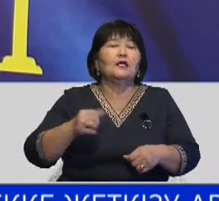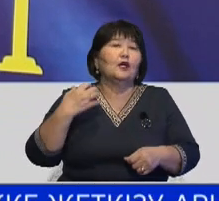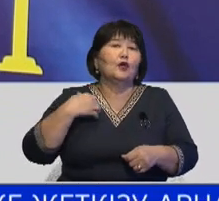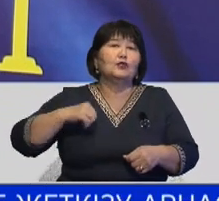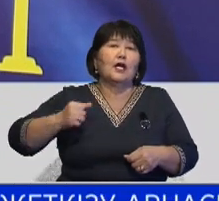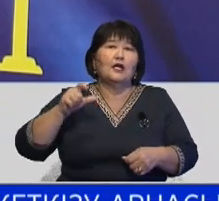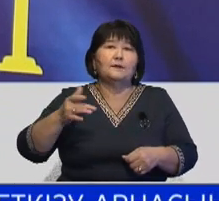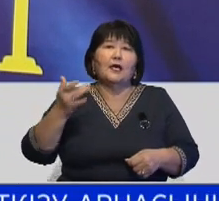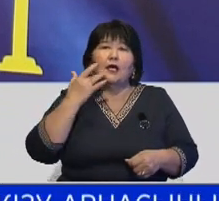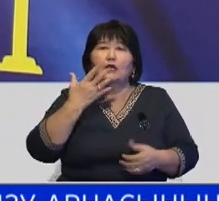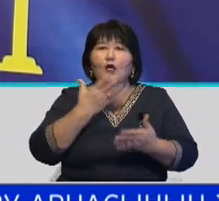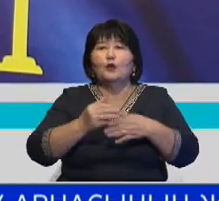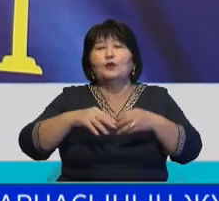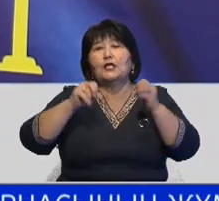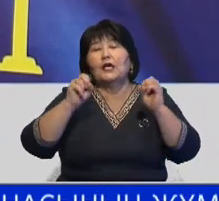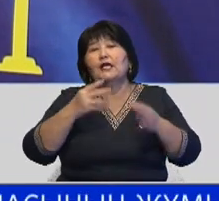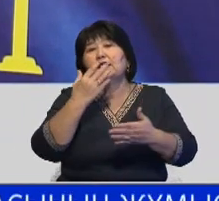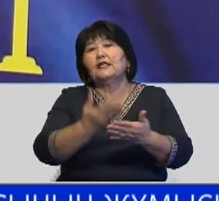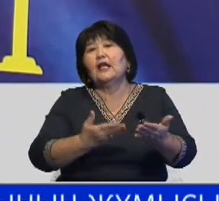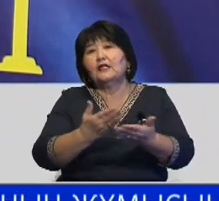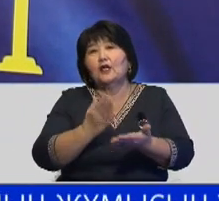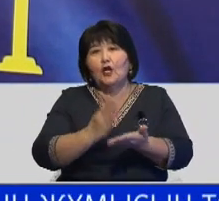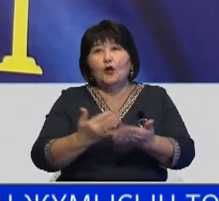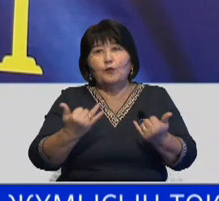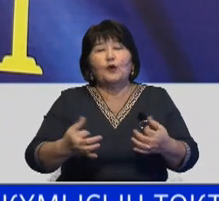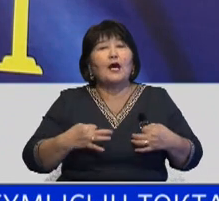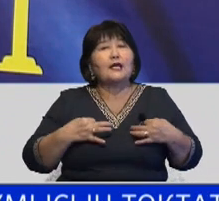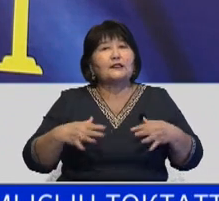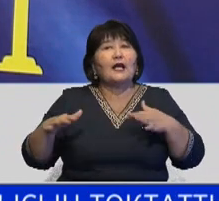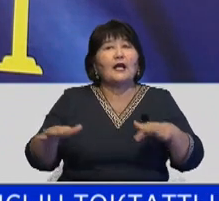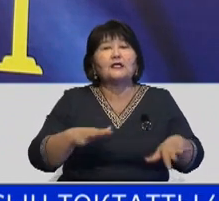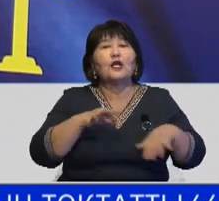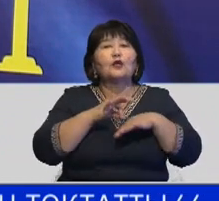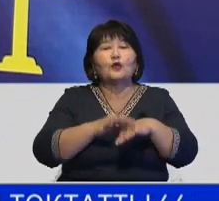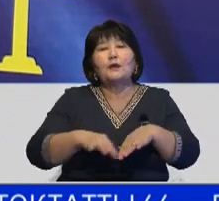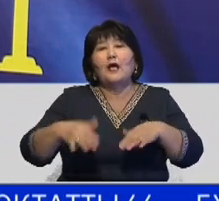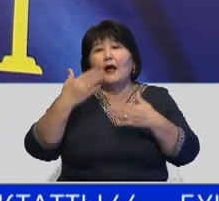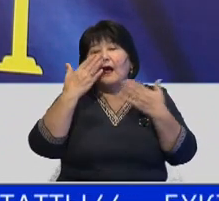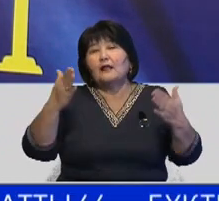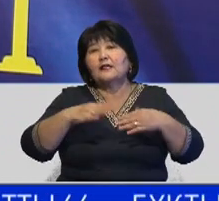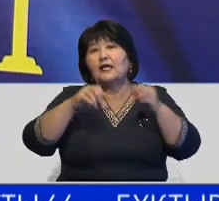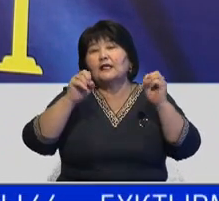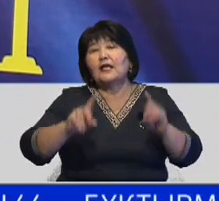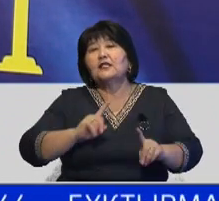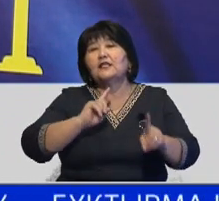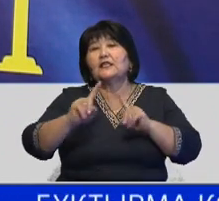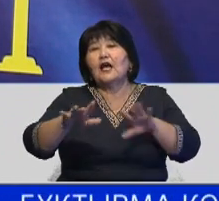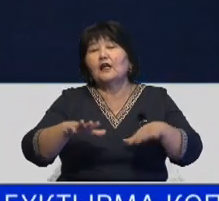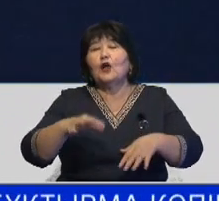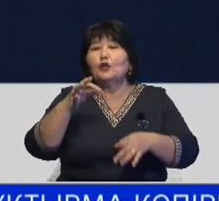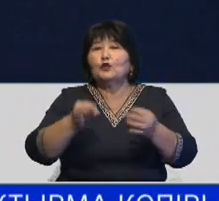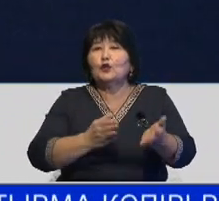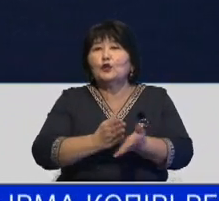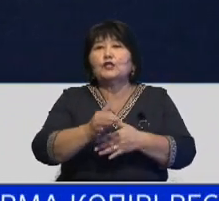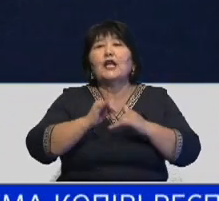әріптестер әрқашан өз кәсібилігін дәлелдеп келе жатыр. Бүгінгі салтанатты шара ұйымдастырылған халықаралық тәжірибелік конференция сот